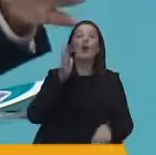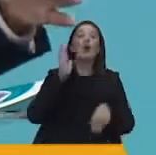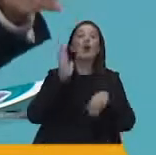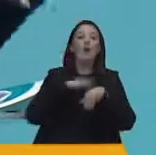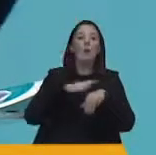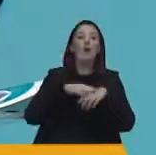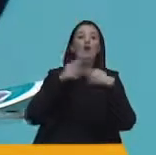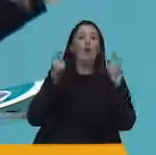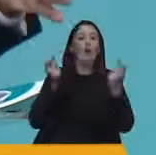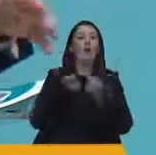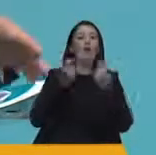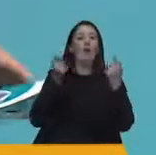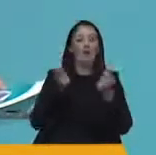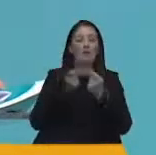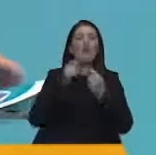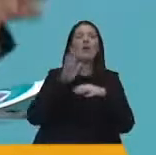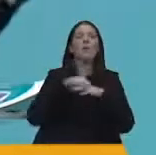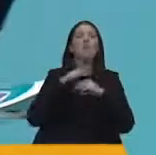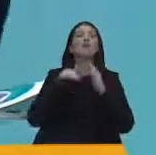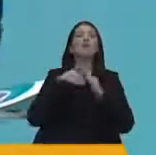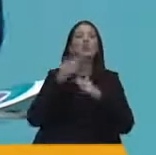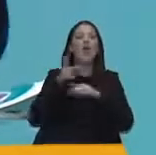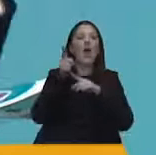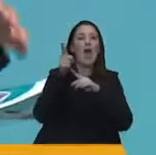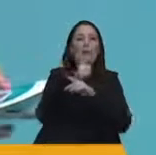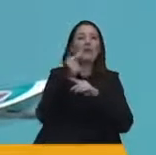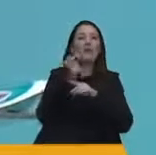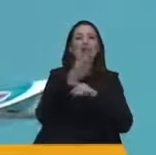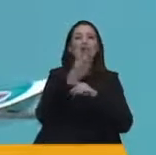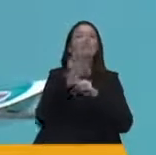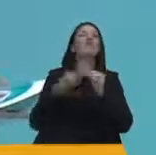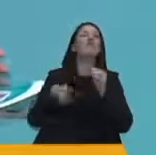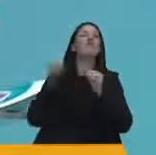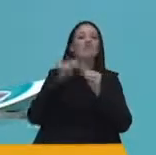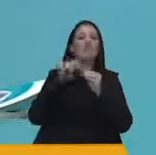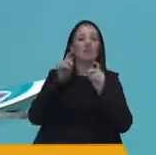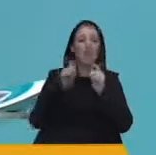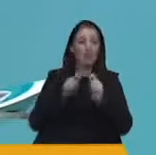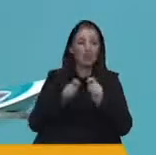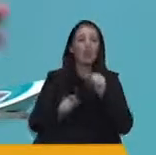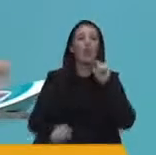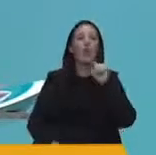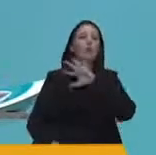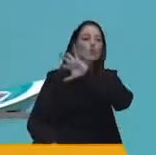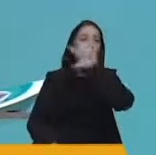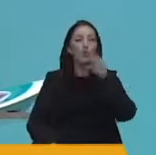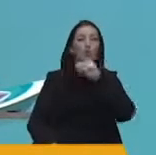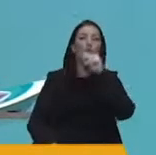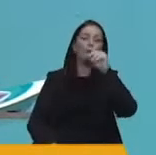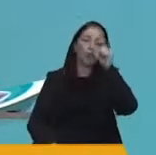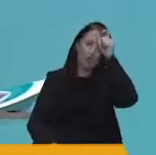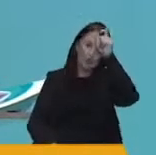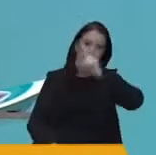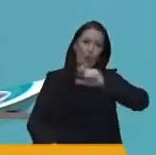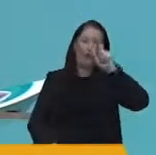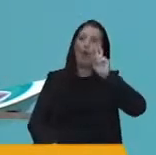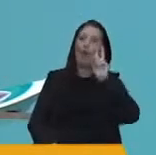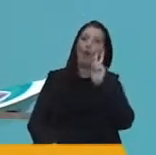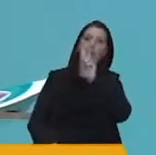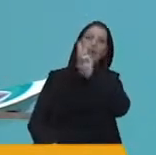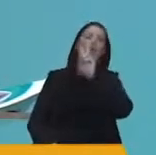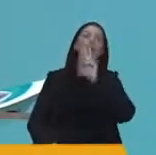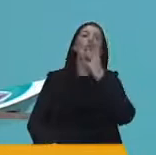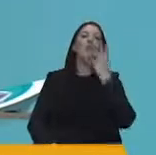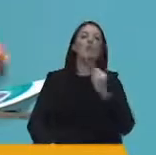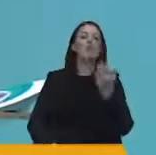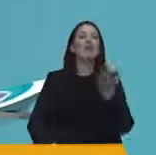kadar, yapıldıktan sonra da kameraların sayısını da artıracağız. Orası tüm Türkiye'nin gözleri önünde olacak.